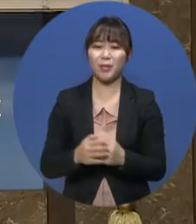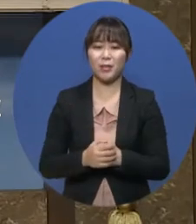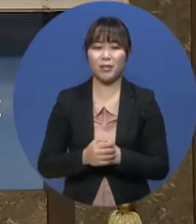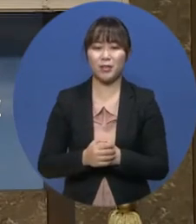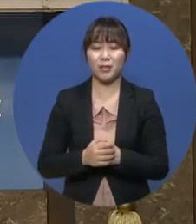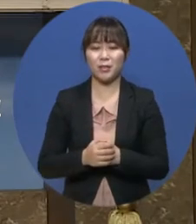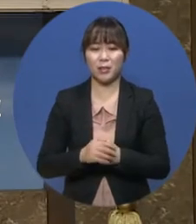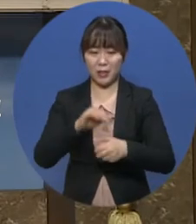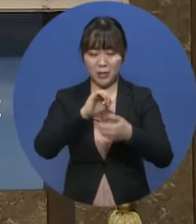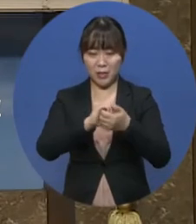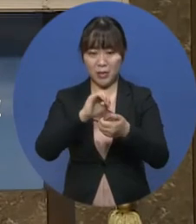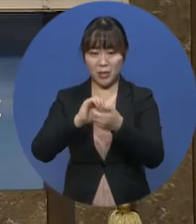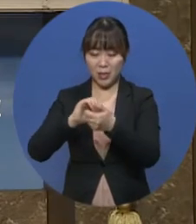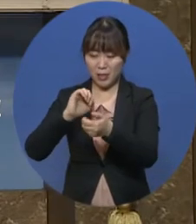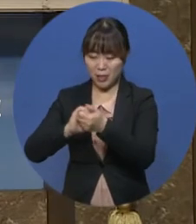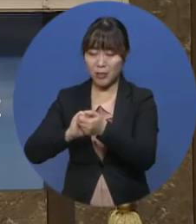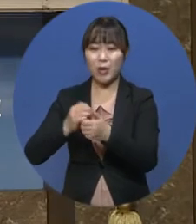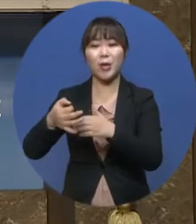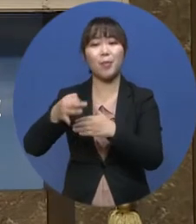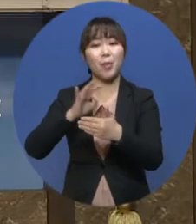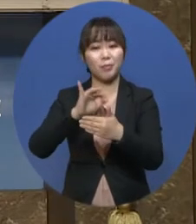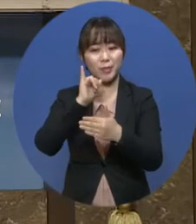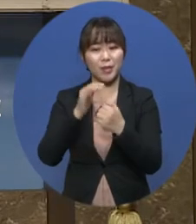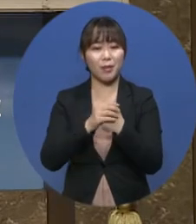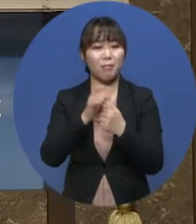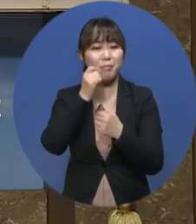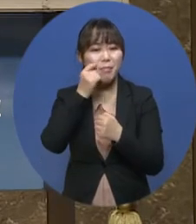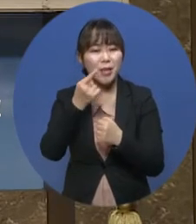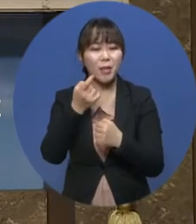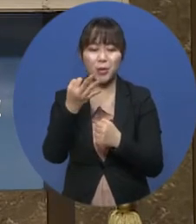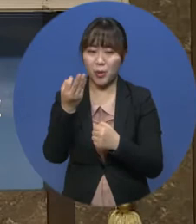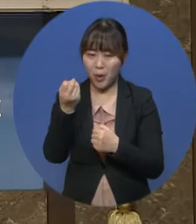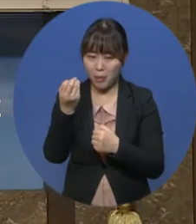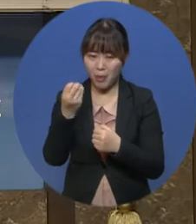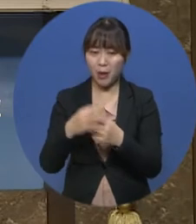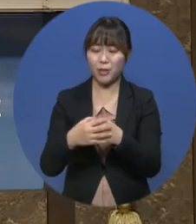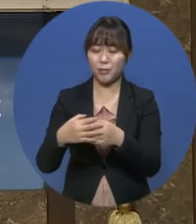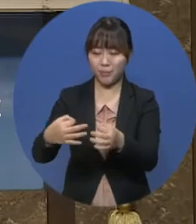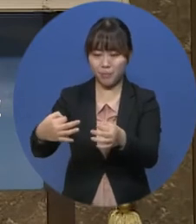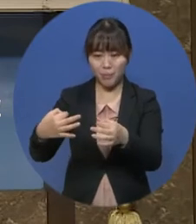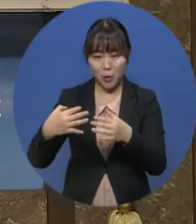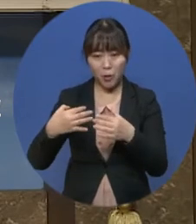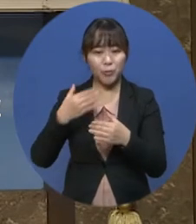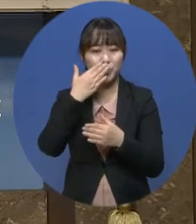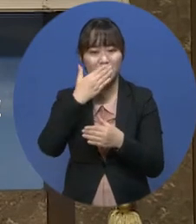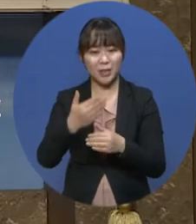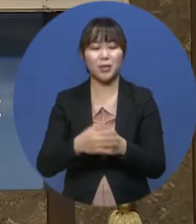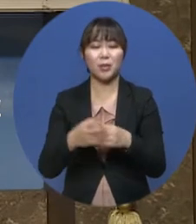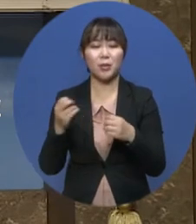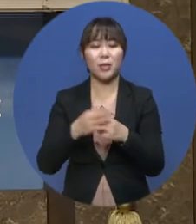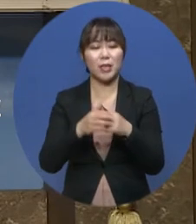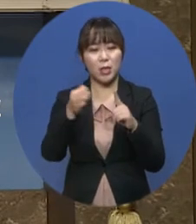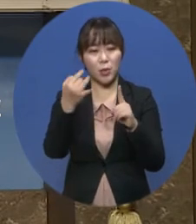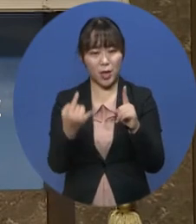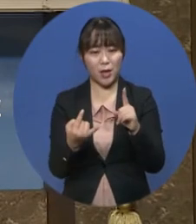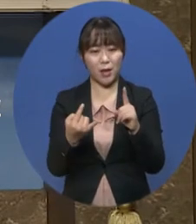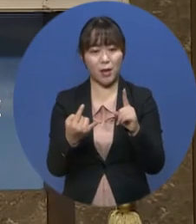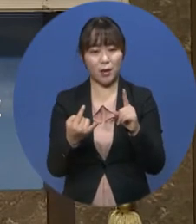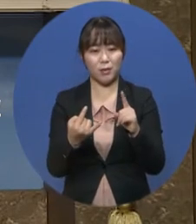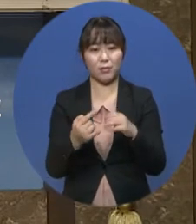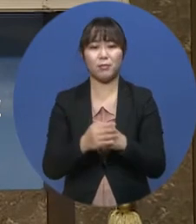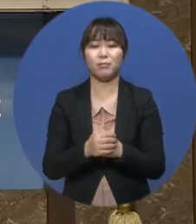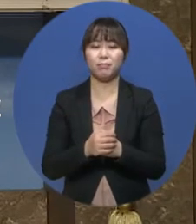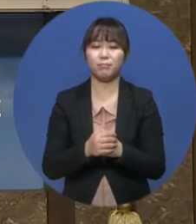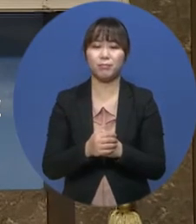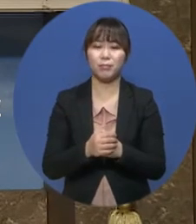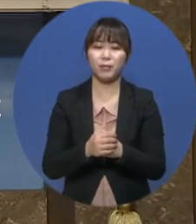정기적인 모금이 있습니다 매달 올 맛이 이렇게 부원 해주셔도 되고 또 아니면 이래 4